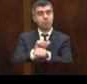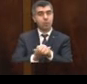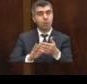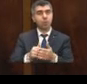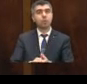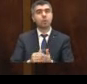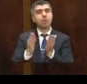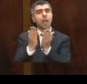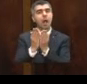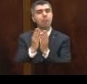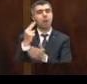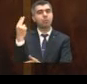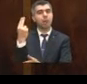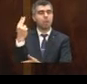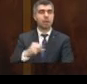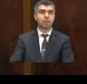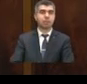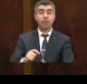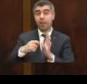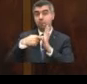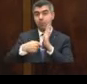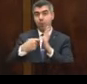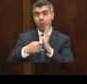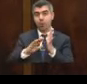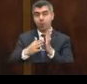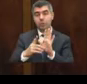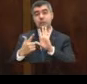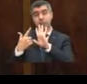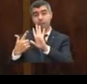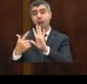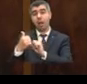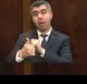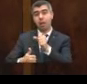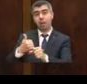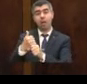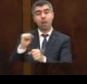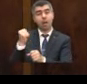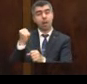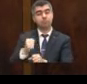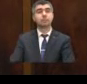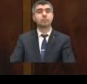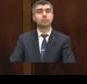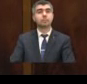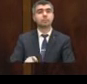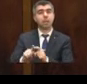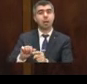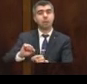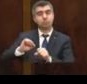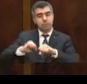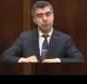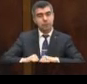ولكن هذا المشروع صار له 7 سنوات ولا زال تفعيله يعرف العديد من